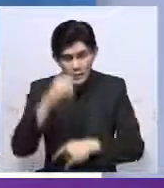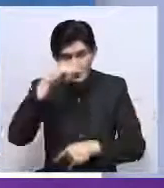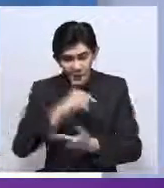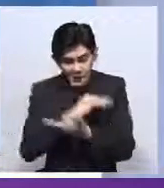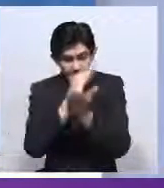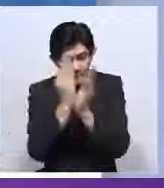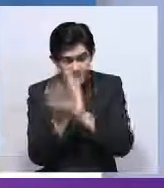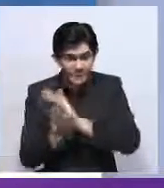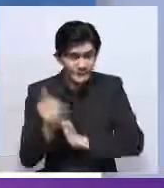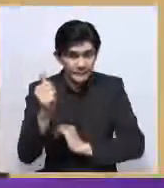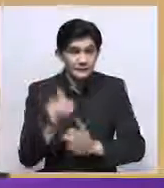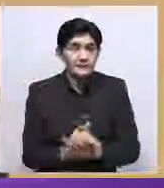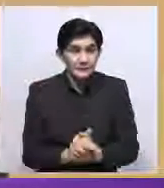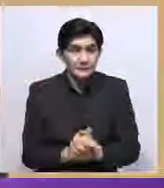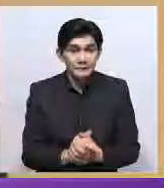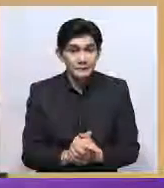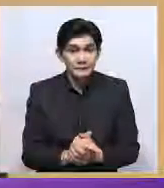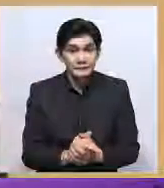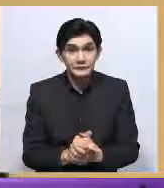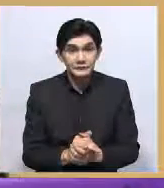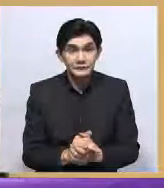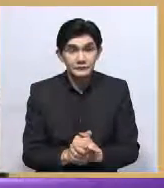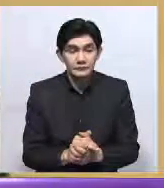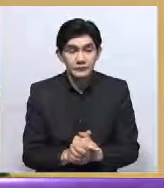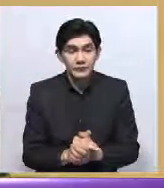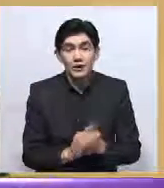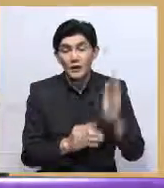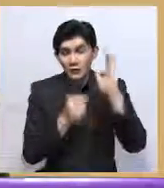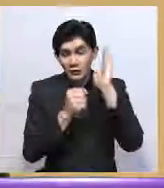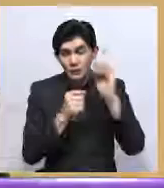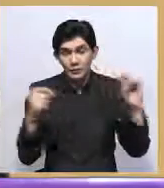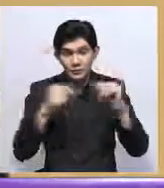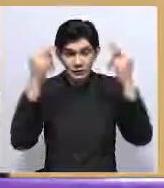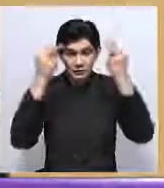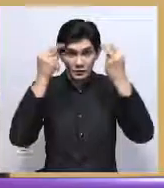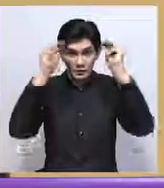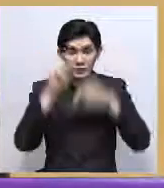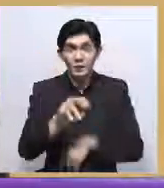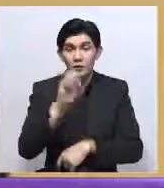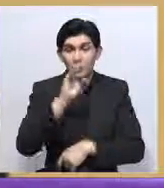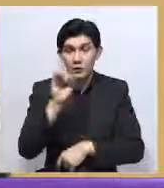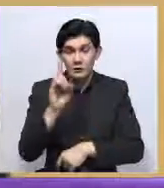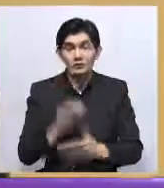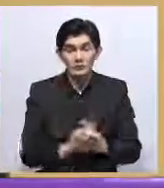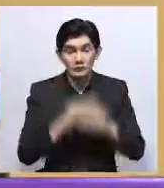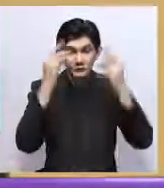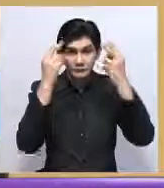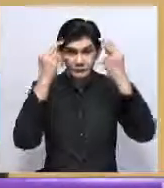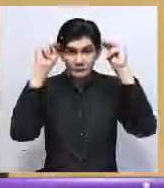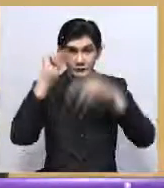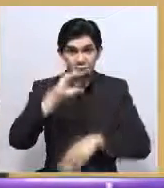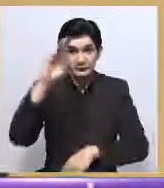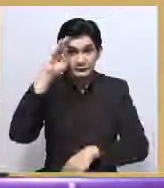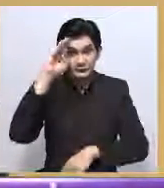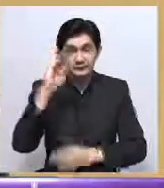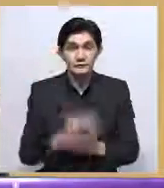ราบรื่นค่ะพลโทสรรเสริญแก้วกำเนิดโฆษกประจำสำนักนายกรัฐมนตรีกล่าวว่าพลเอกประยุทธ์จันทร์โอช